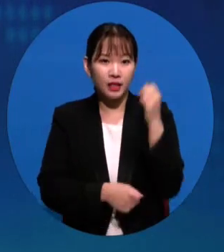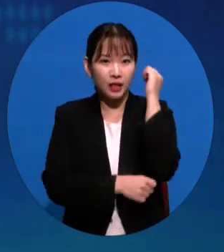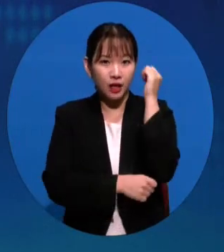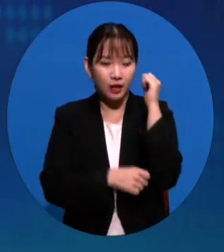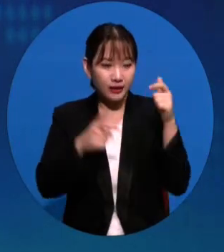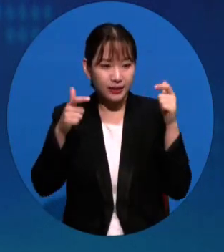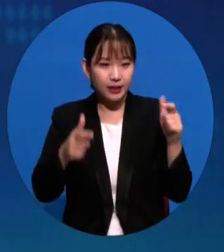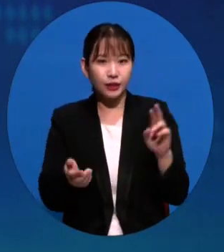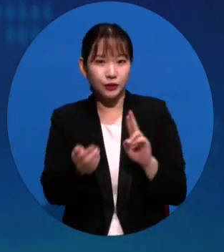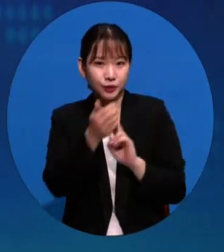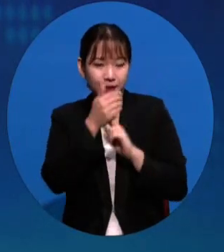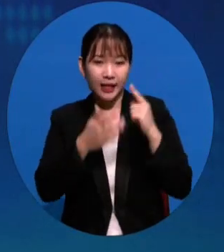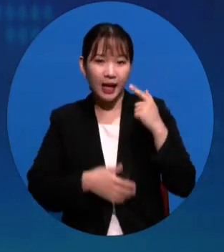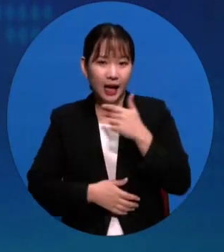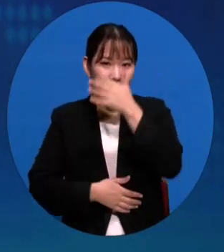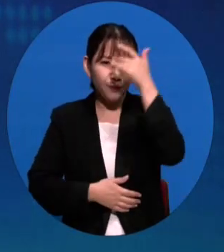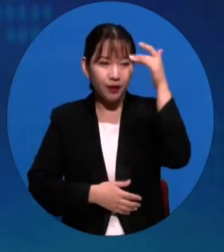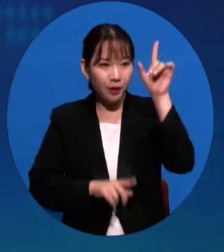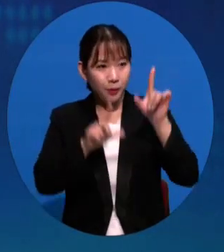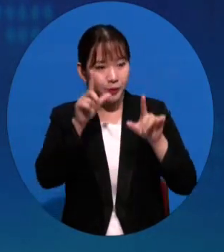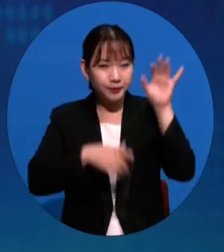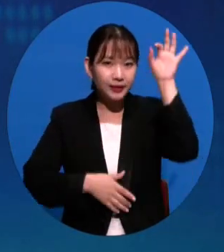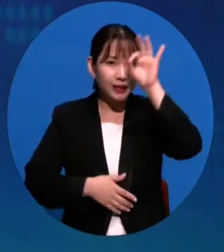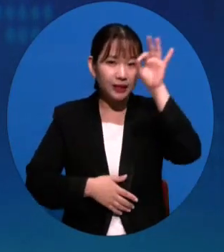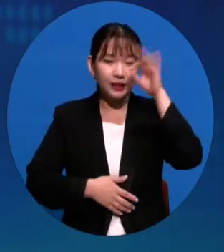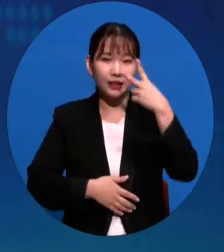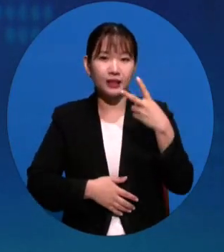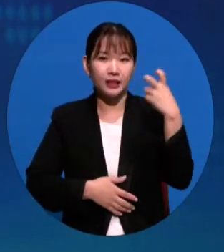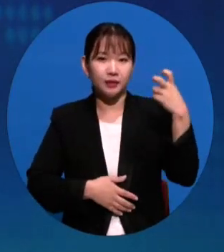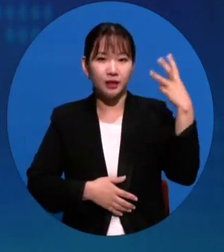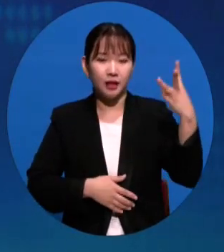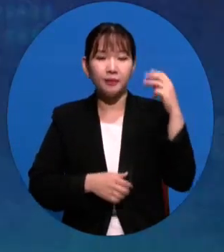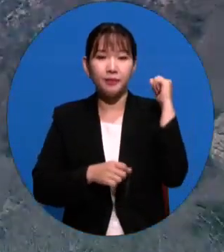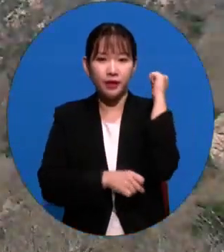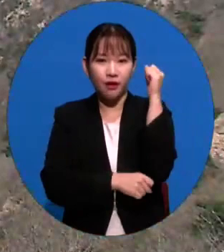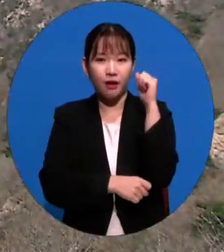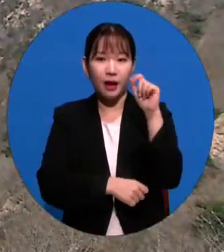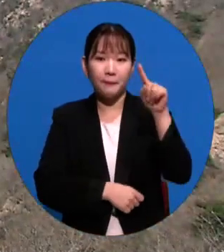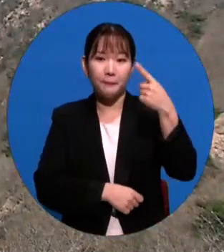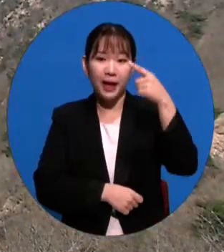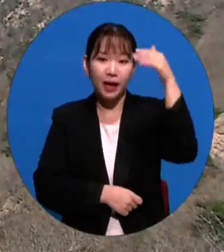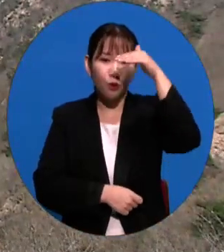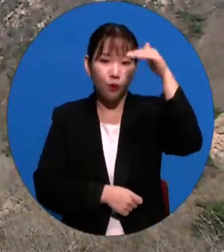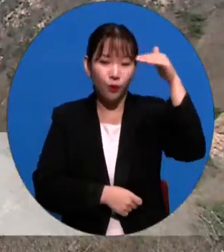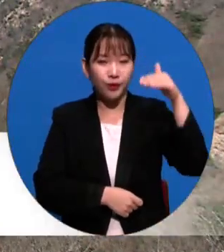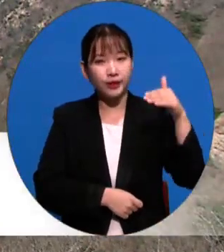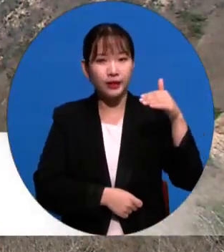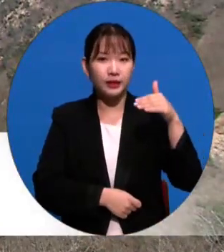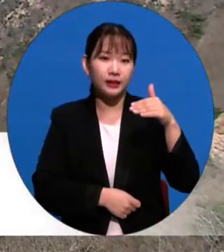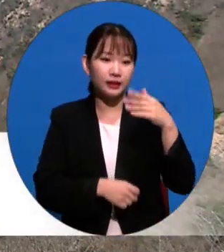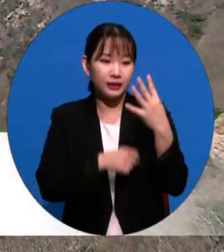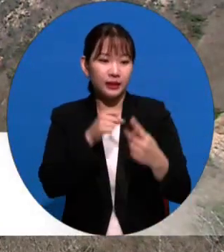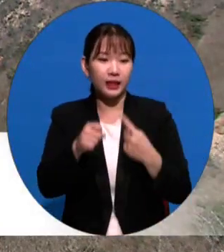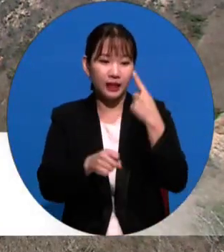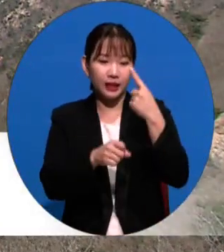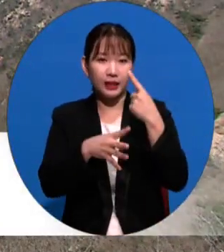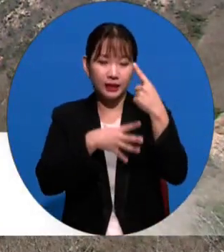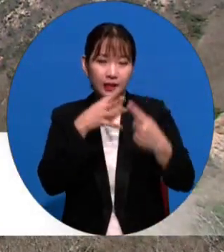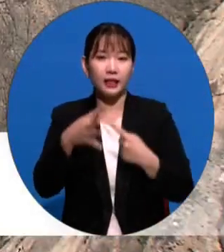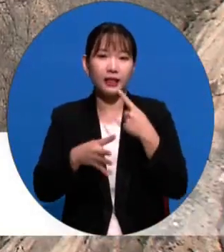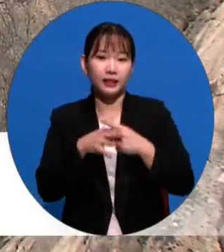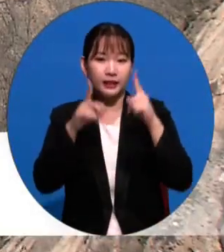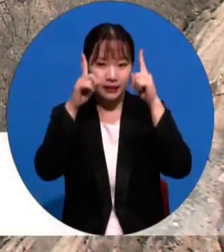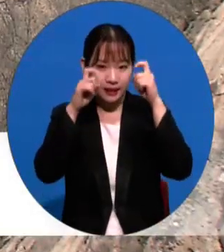영암군은 지역의 숨겨진 아름다운 비경을 찾는 2023 영암 백경 찾기의 사계절 사진 영상